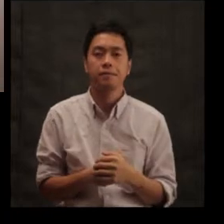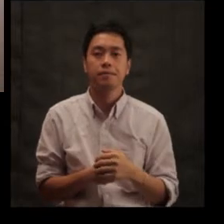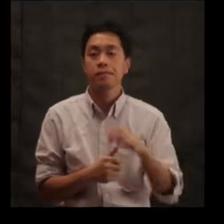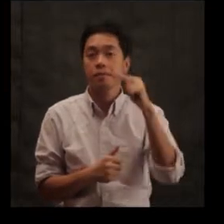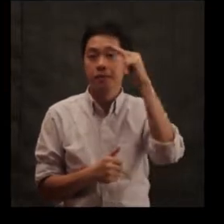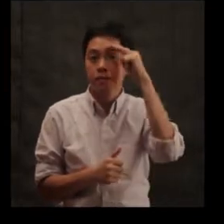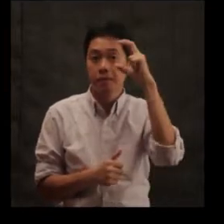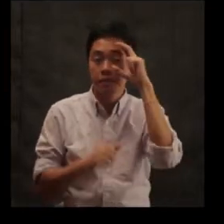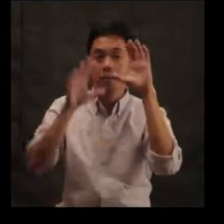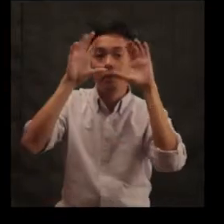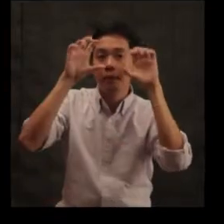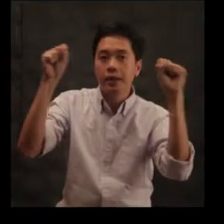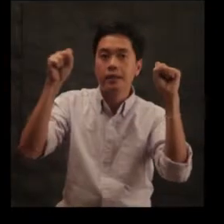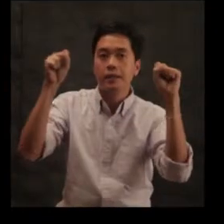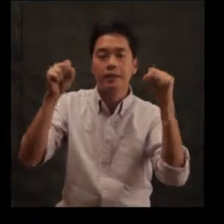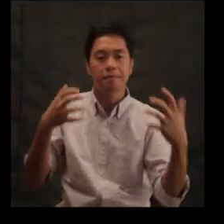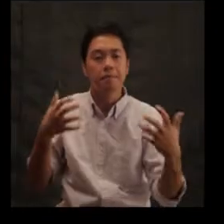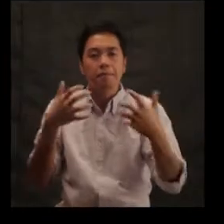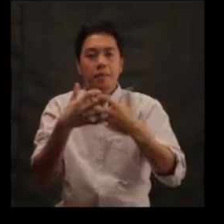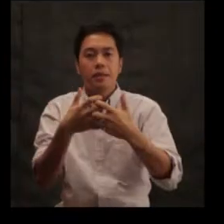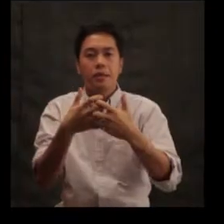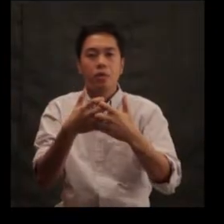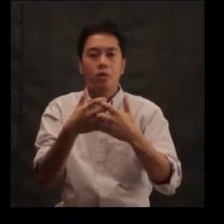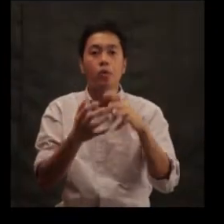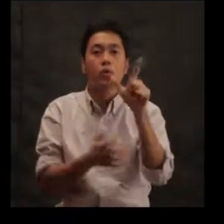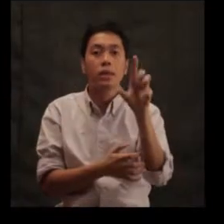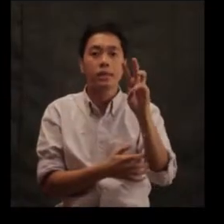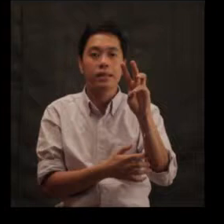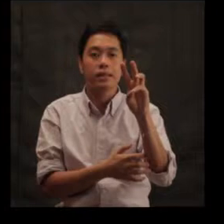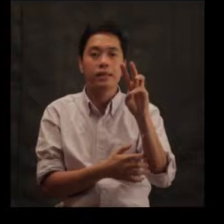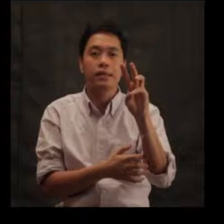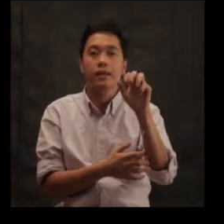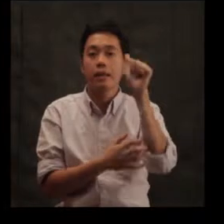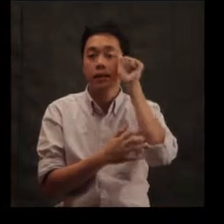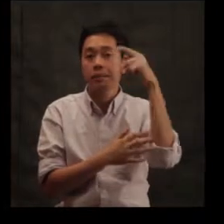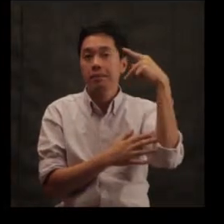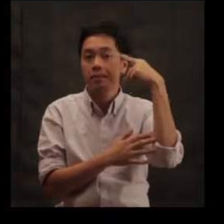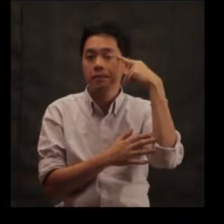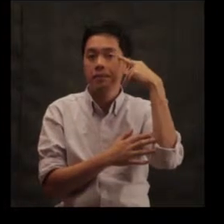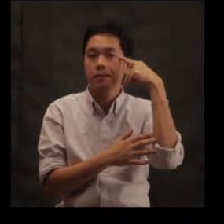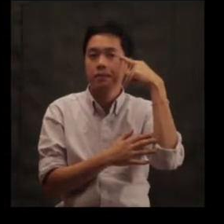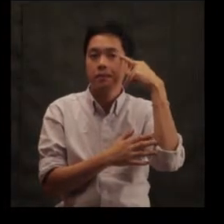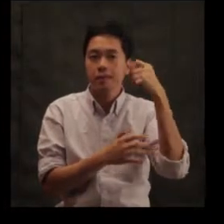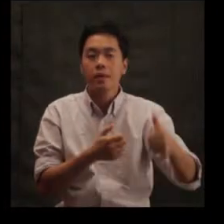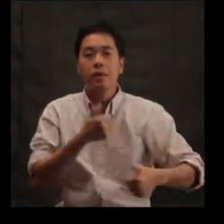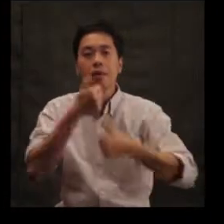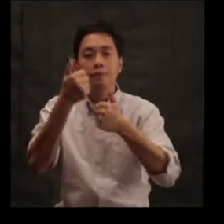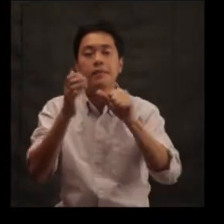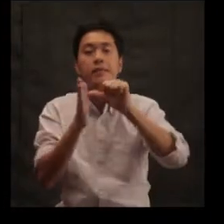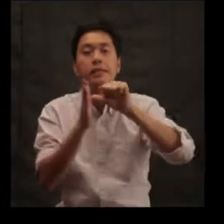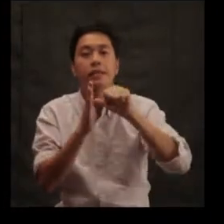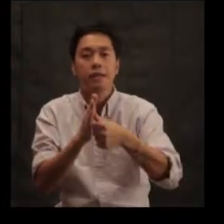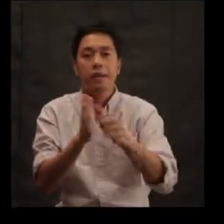media. Si Pangulong Noynoy Aquino mismo sa pagdiriwang ng ika-26 na anibersaryo ng Apolinario Mabini Awards